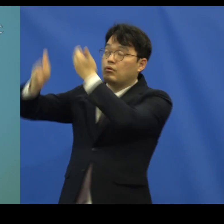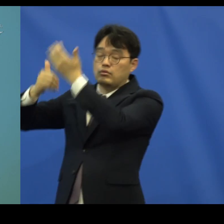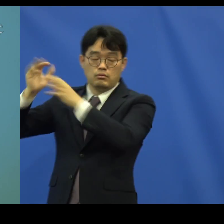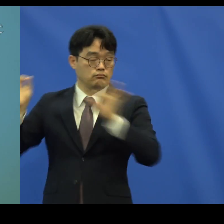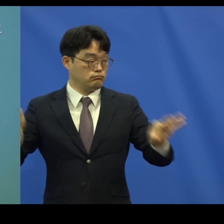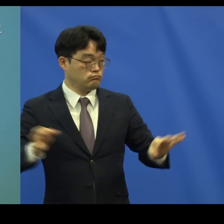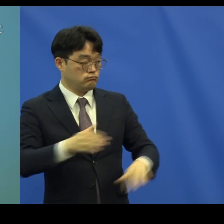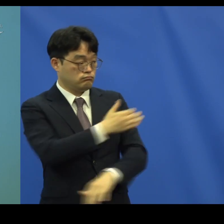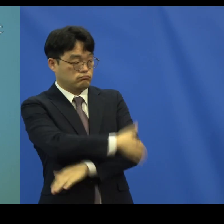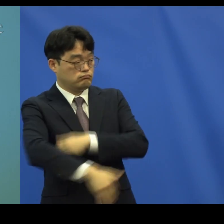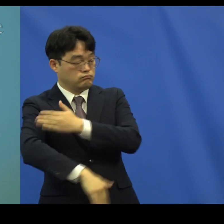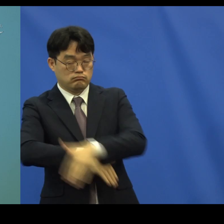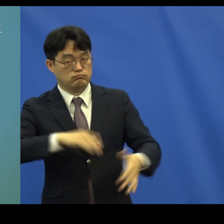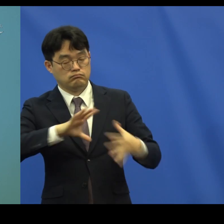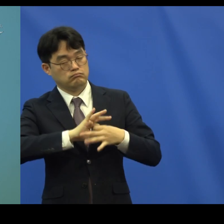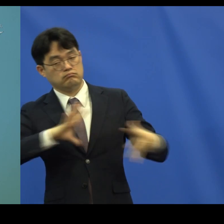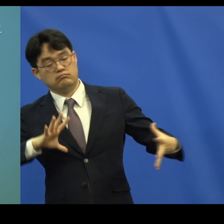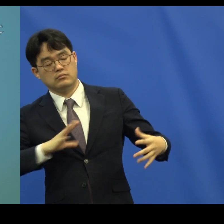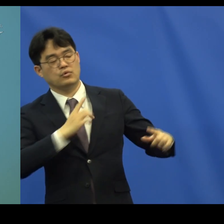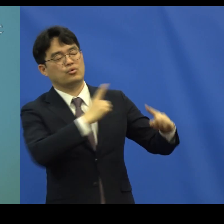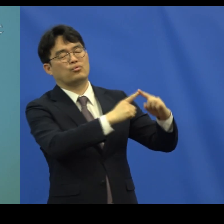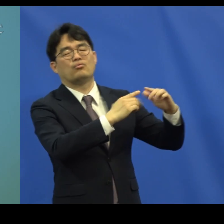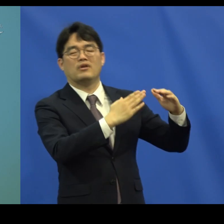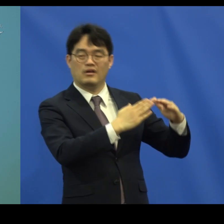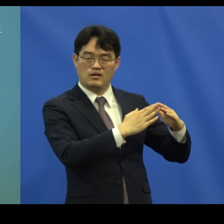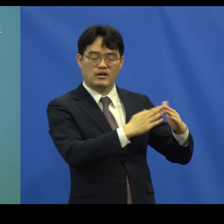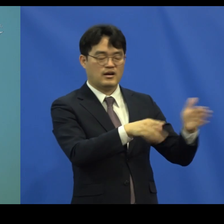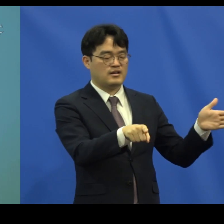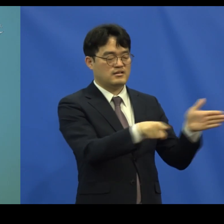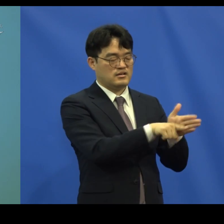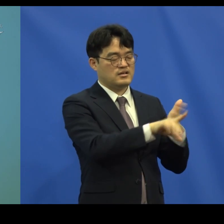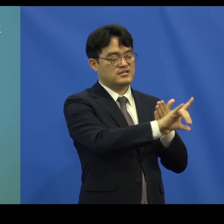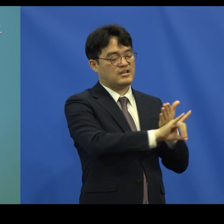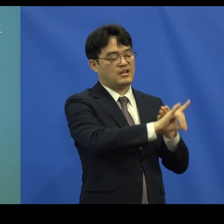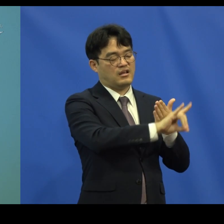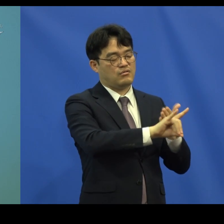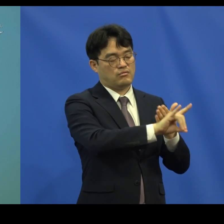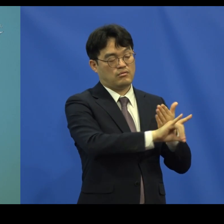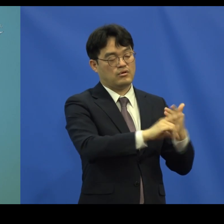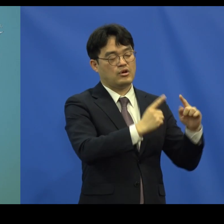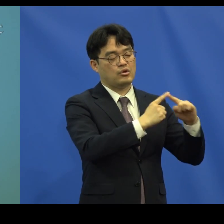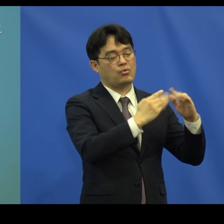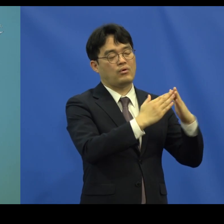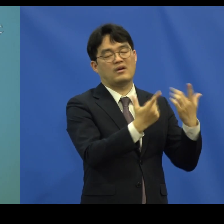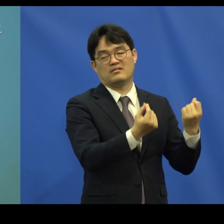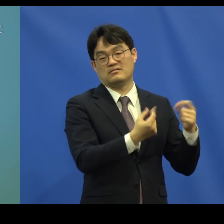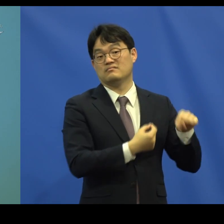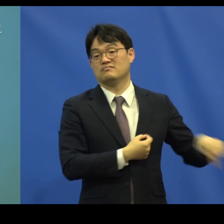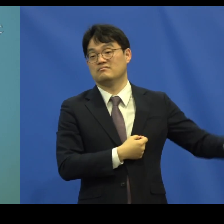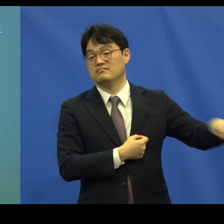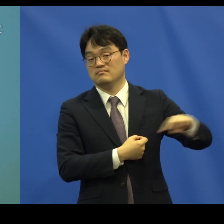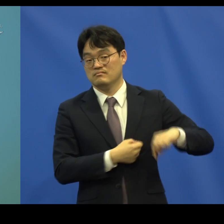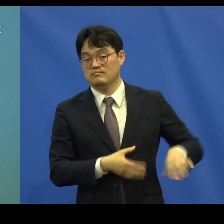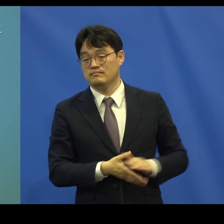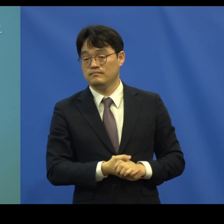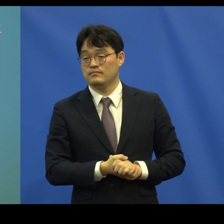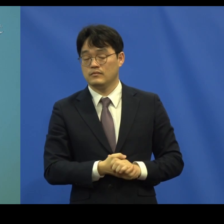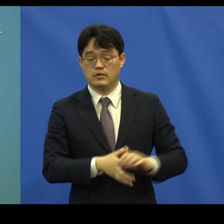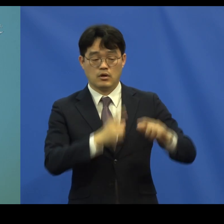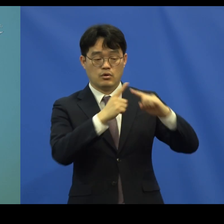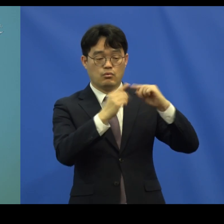자, 교회가 어떻게 죽음을 맞이하는가? 왜 죽은 교회가 되었는가? 요인이 있었을 거예요.